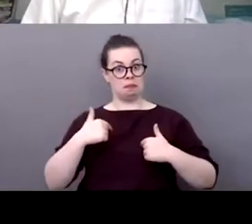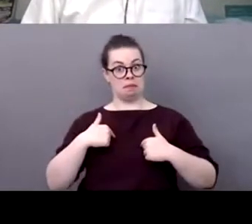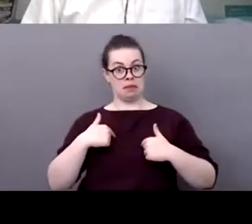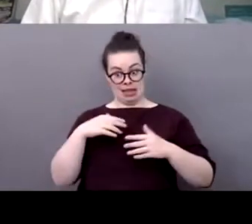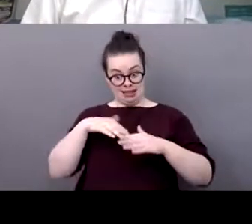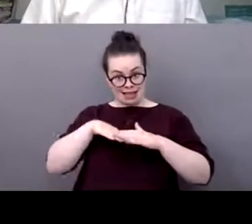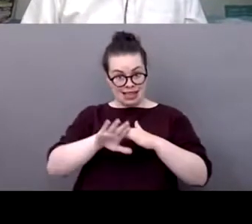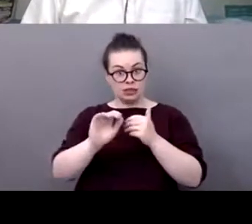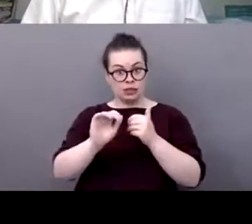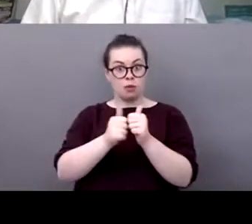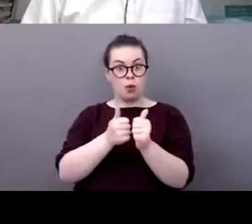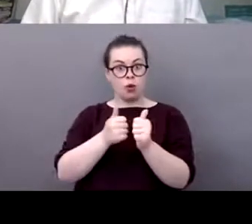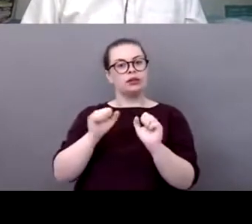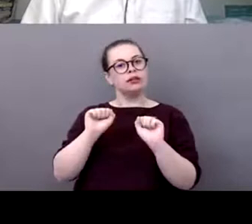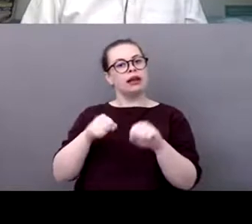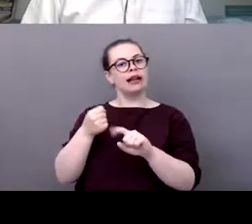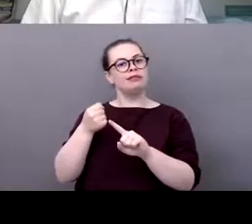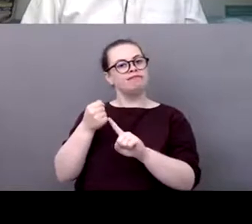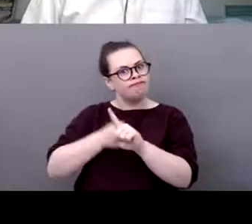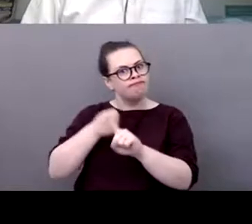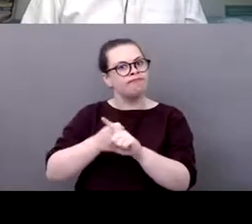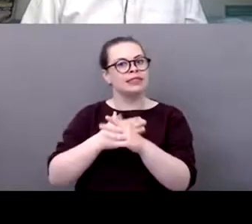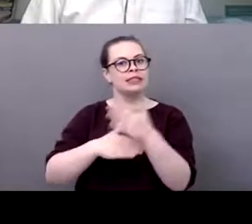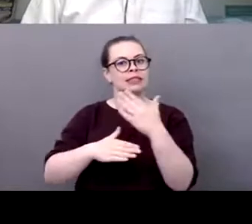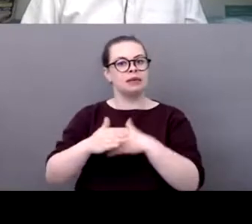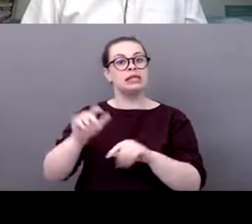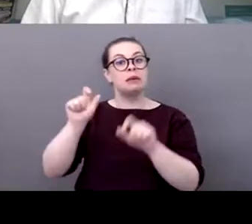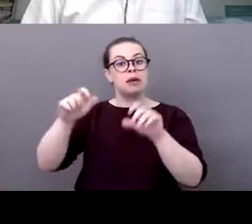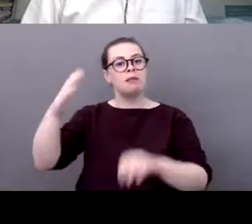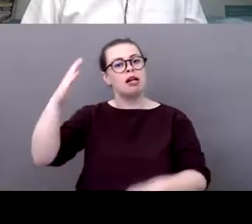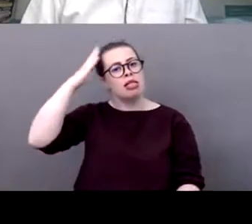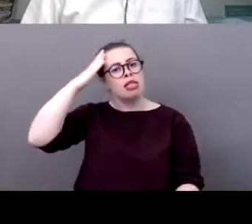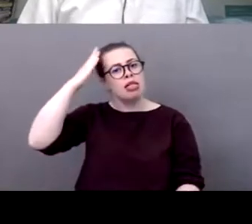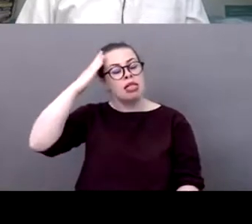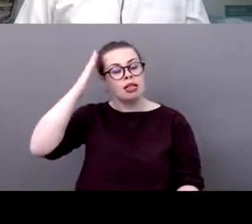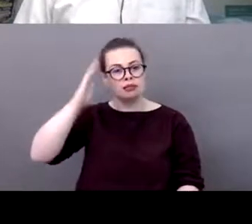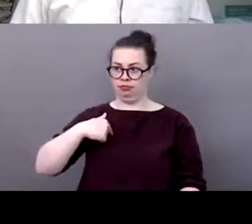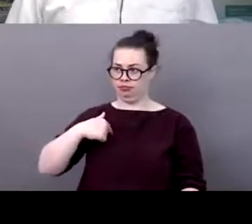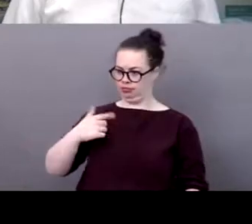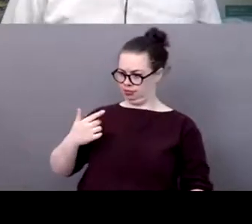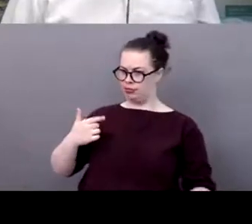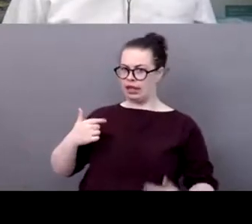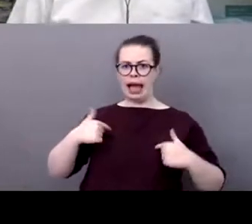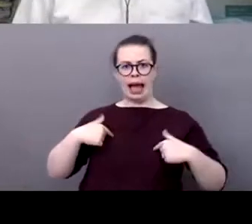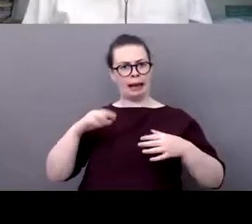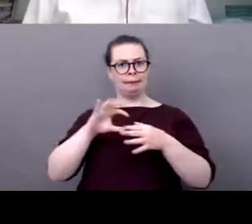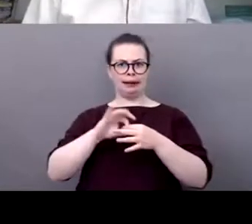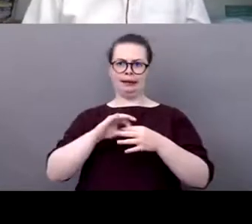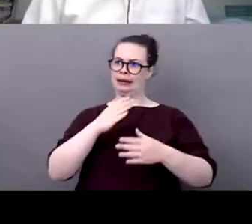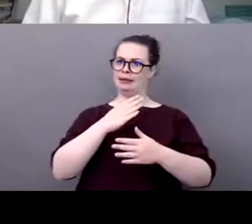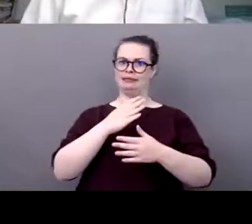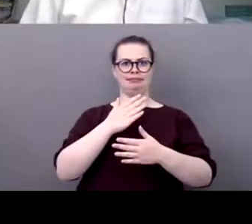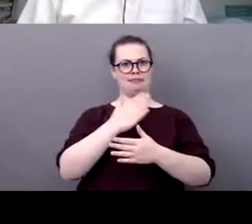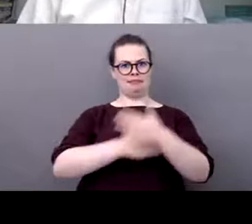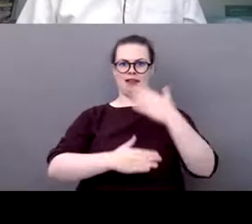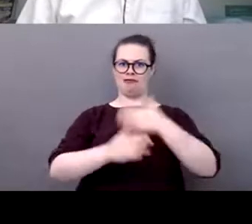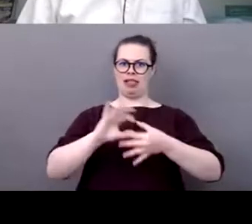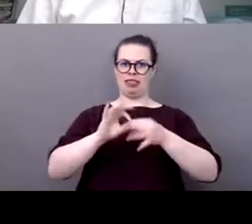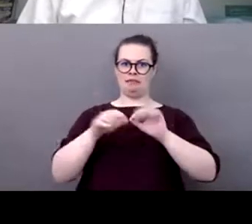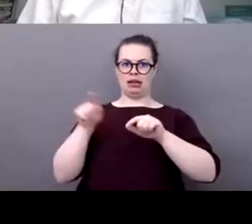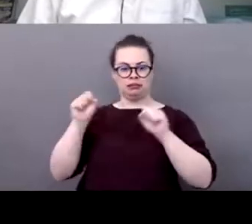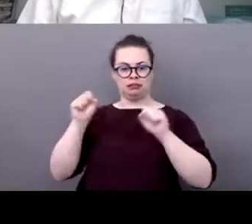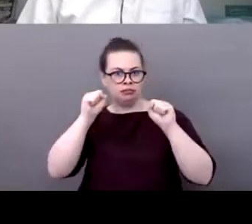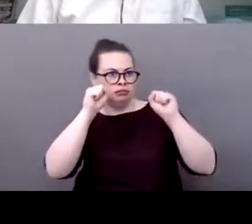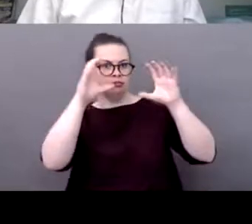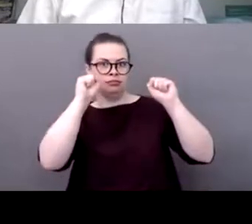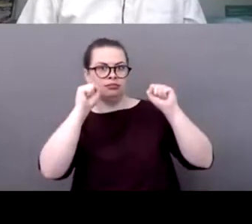paralympisme c'était pas le cas il ya quelques années l'exemple tout bête c'est que les jeux paralympiques on le voit on les voyait même pas à la télévision il ya encore quelques années aujourd'hui on a